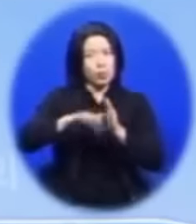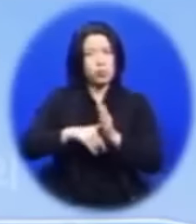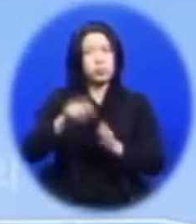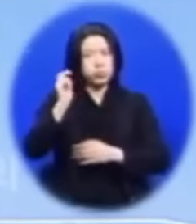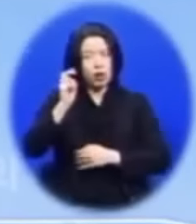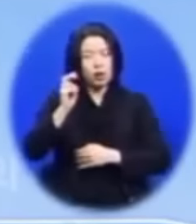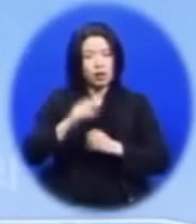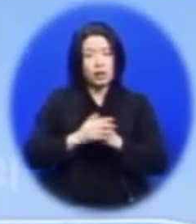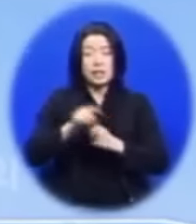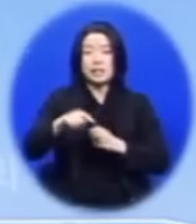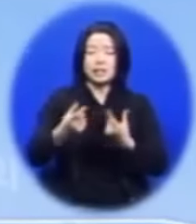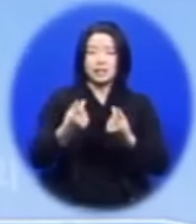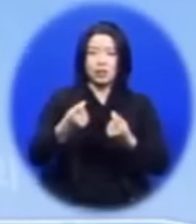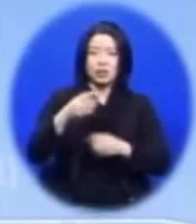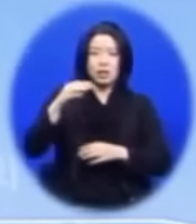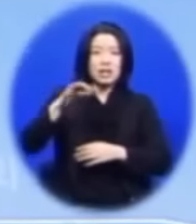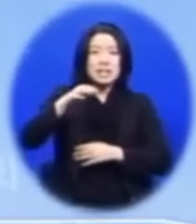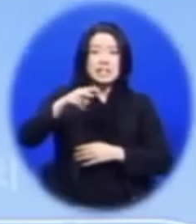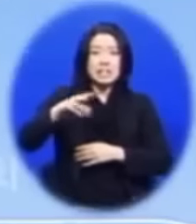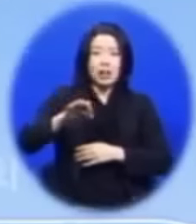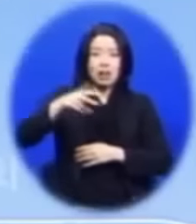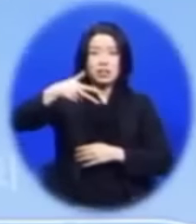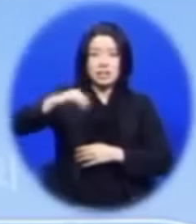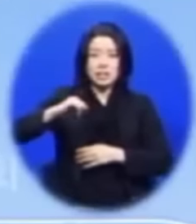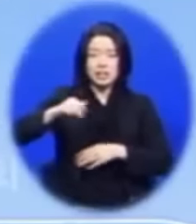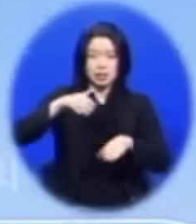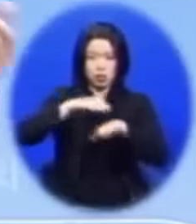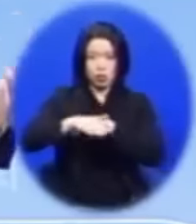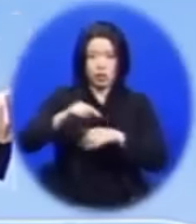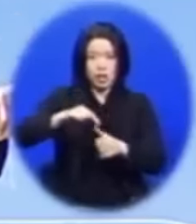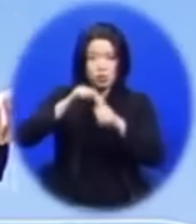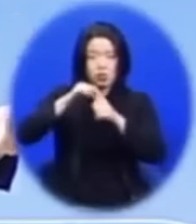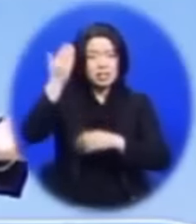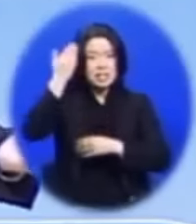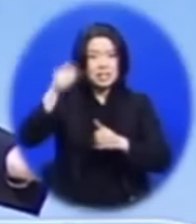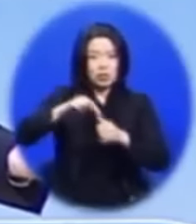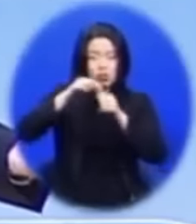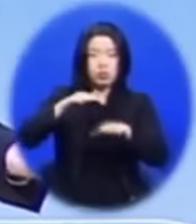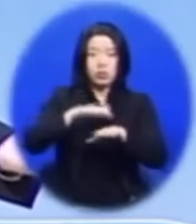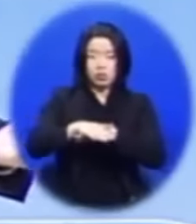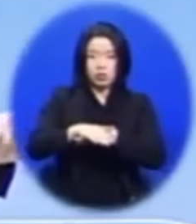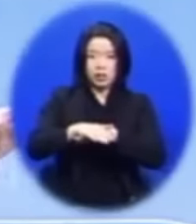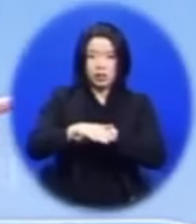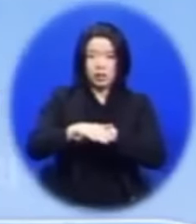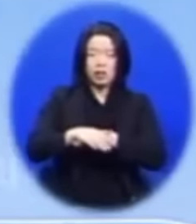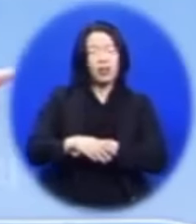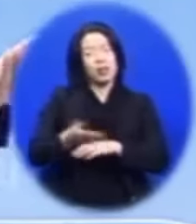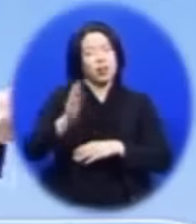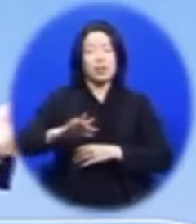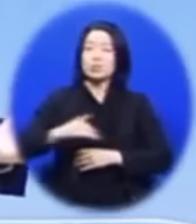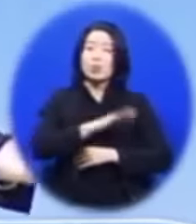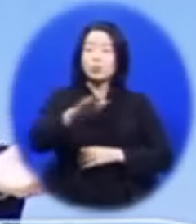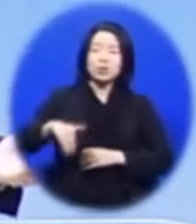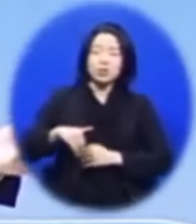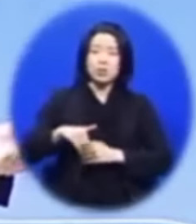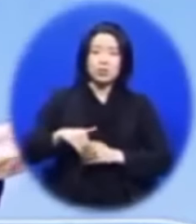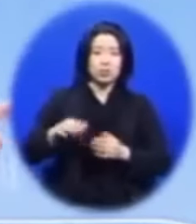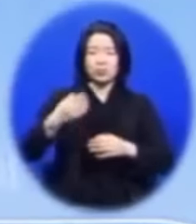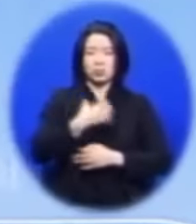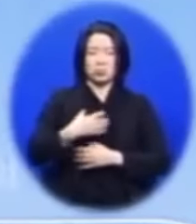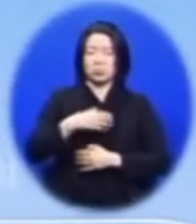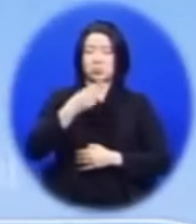그런 영지주의자들이 있었습니까 그런데 우리는 뭐 걱정 없잖아요 우리는 다 성육신 다